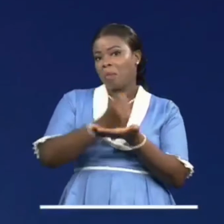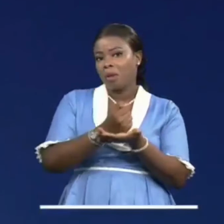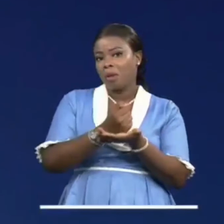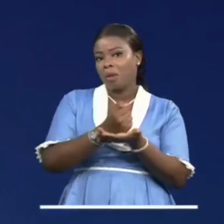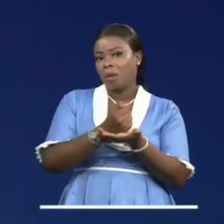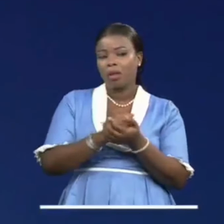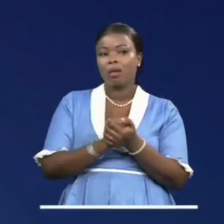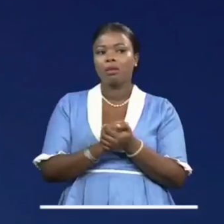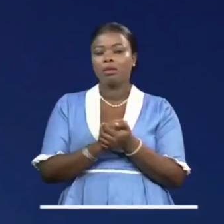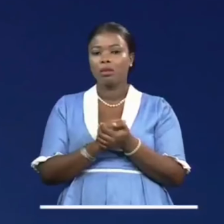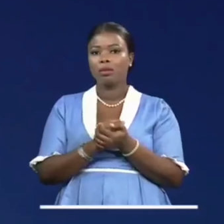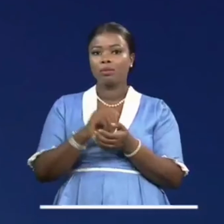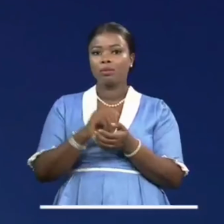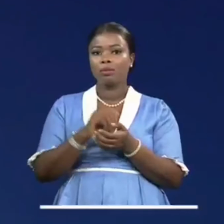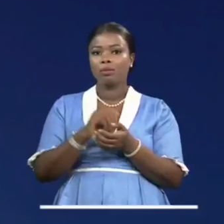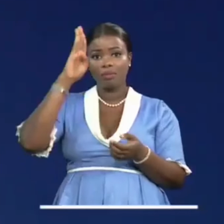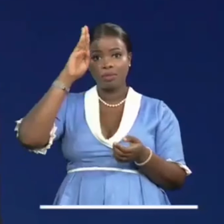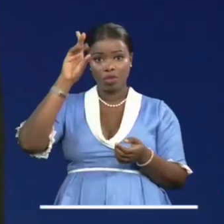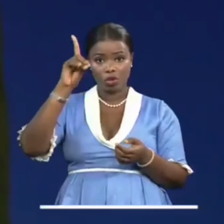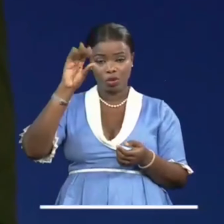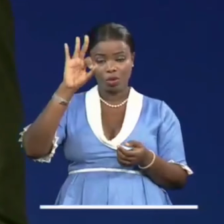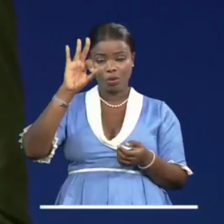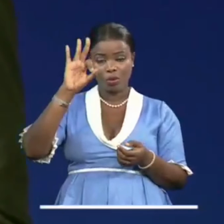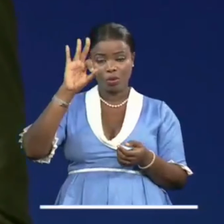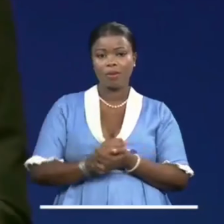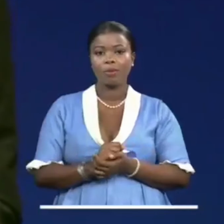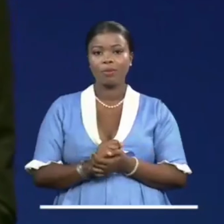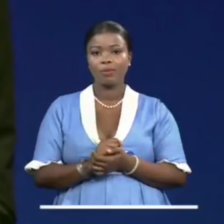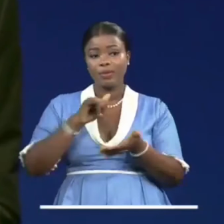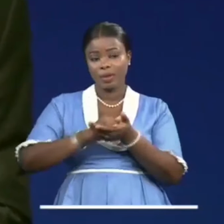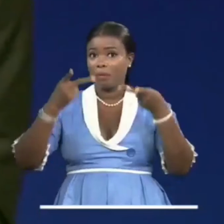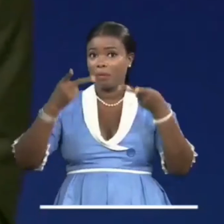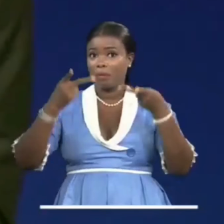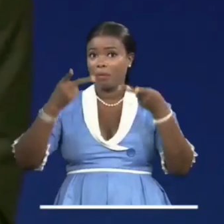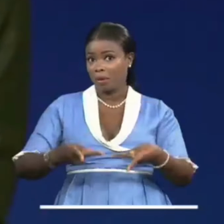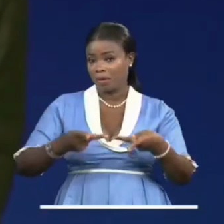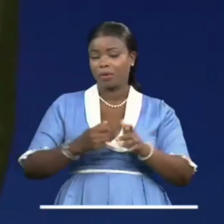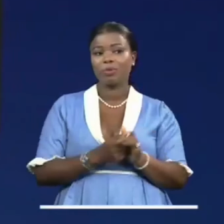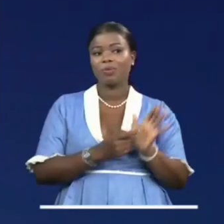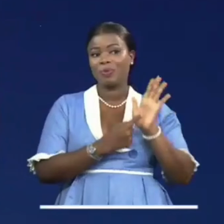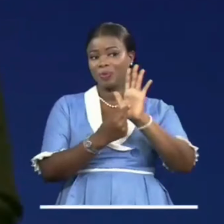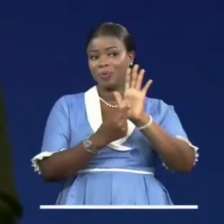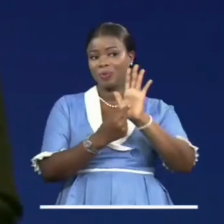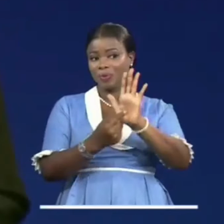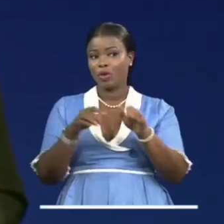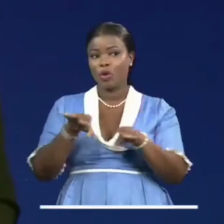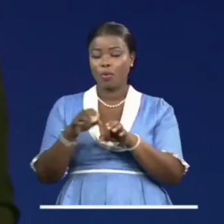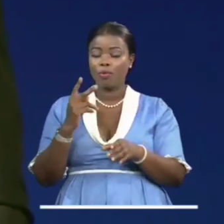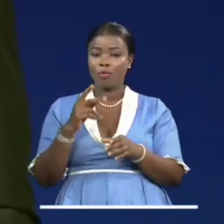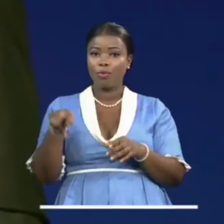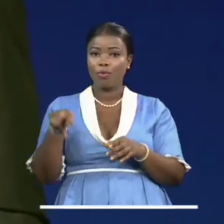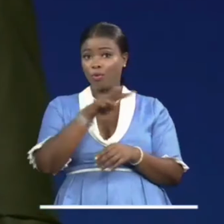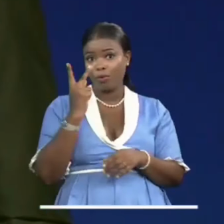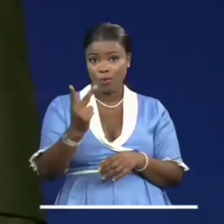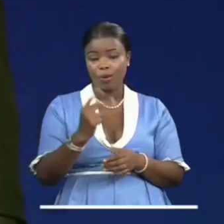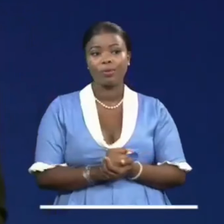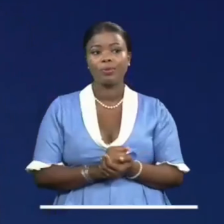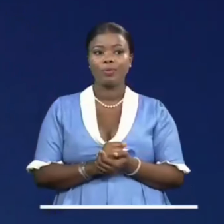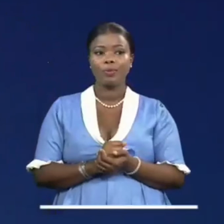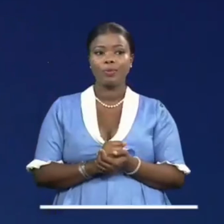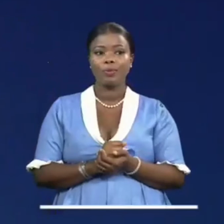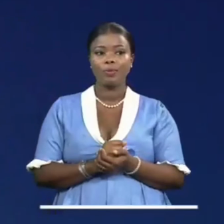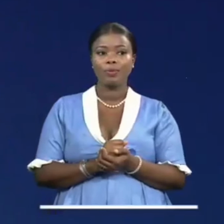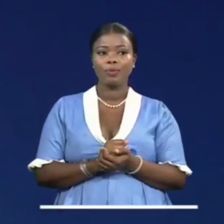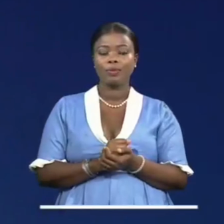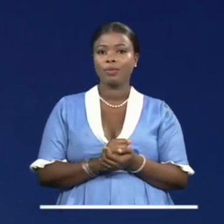B cette présentation comme vous le remarquez s'articule aux